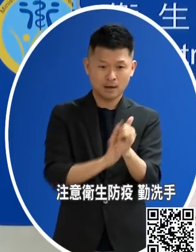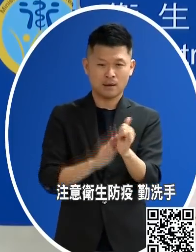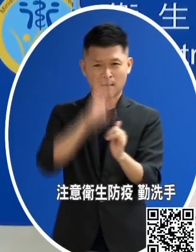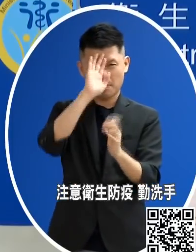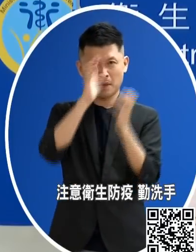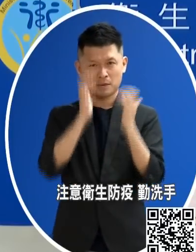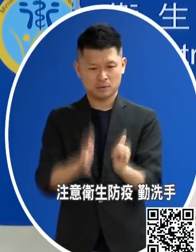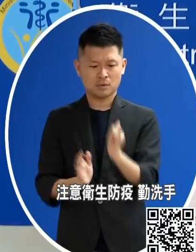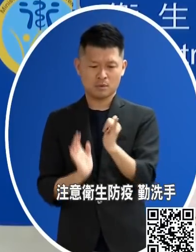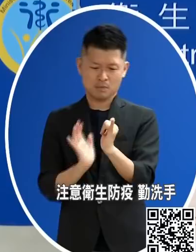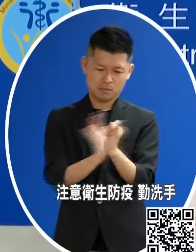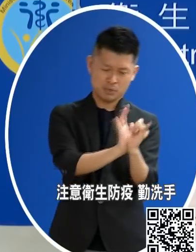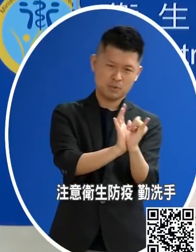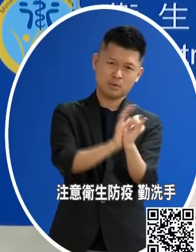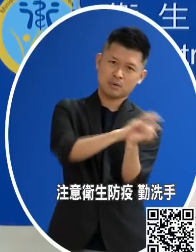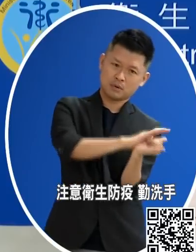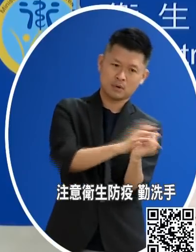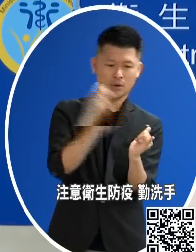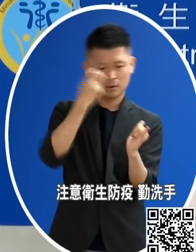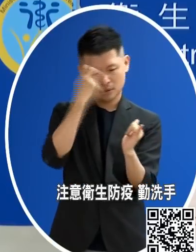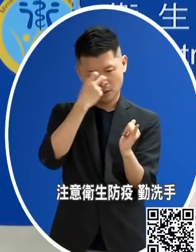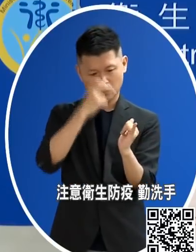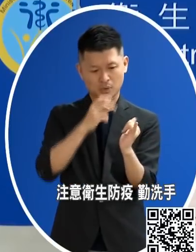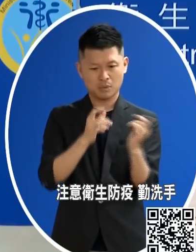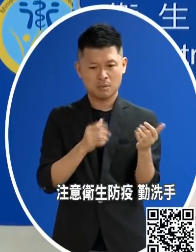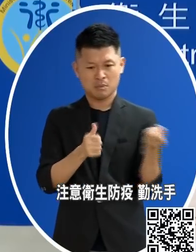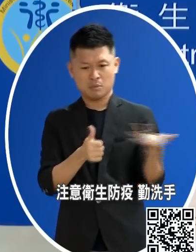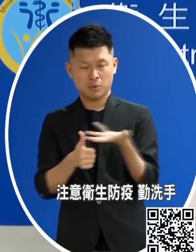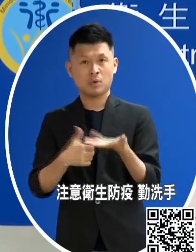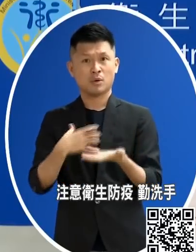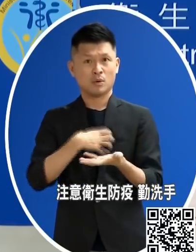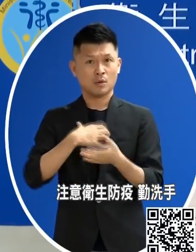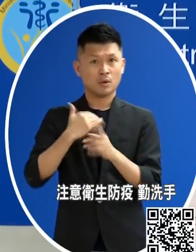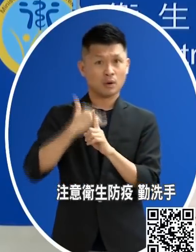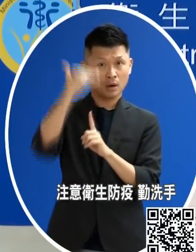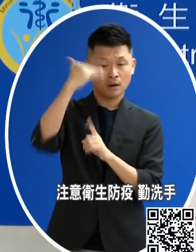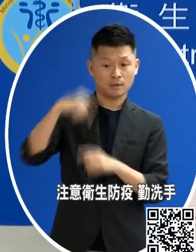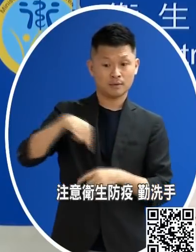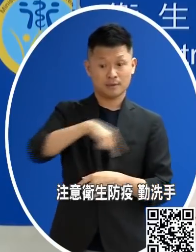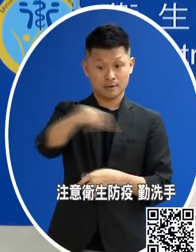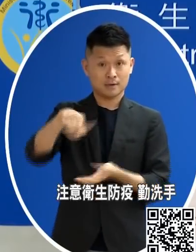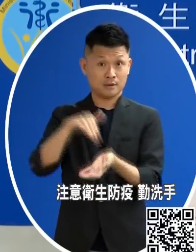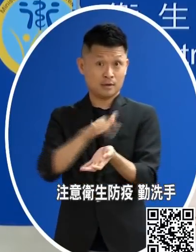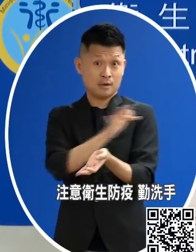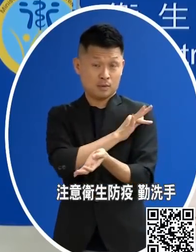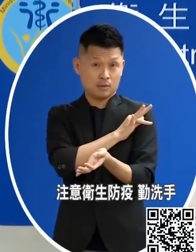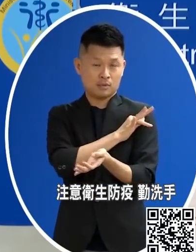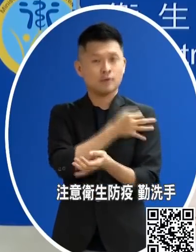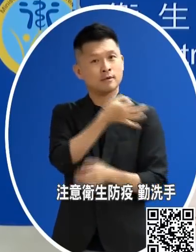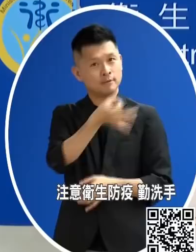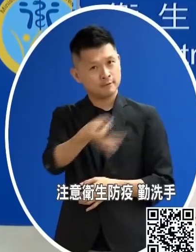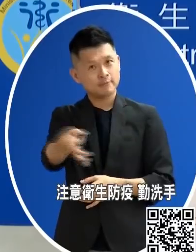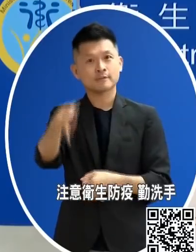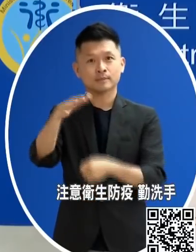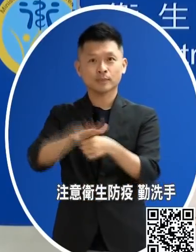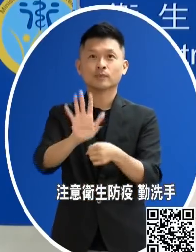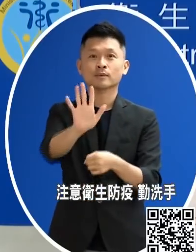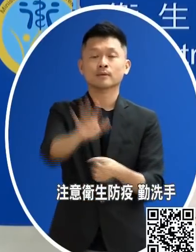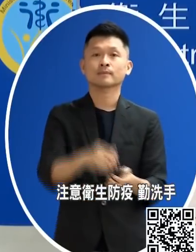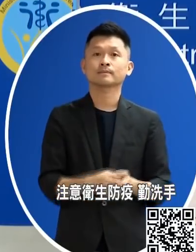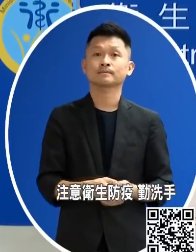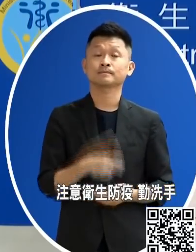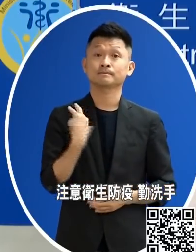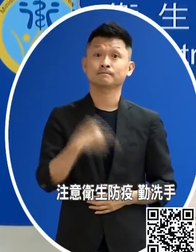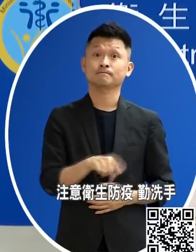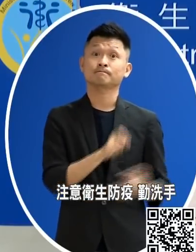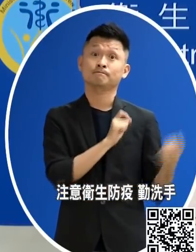很多精神，那也冒着这样的一个危险的状况，那也可以得到一个适当的一个给付。 那此外，先